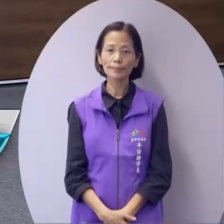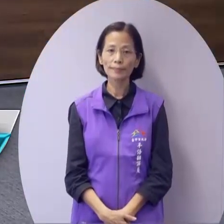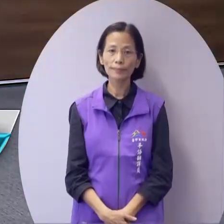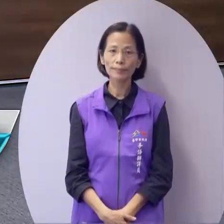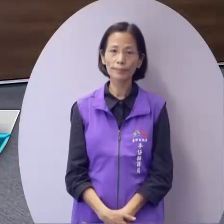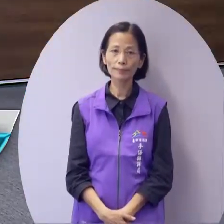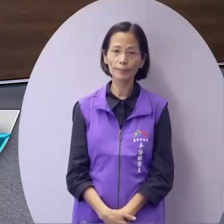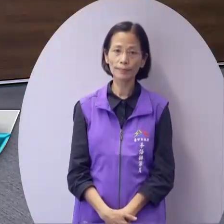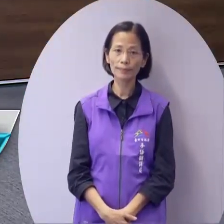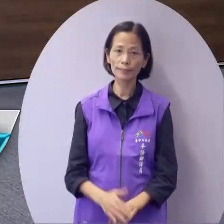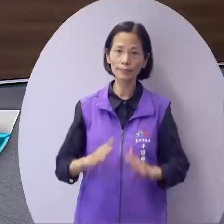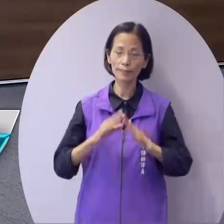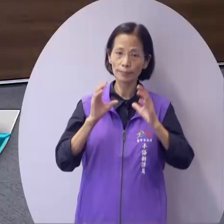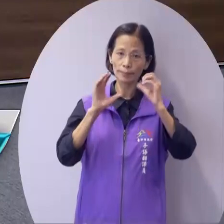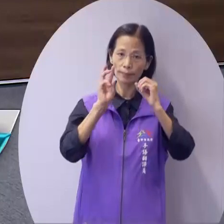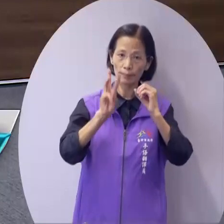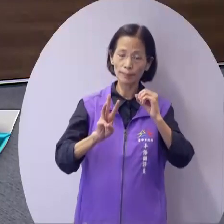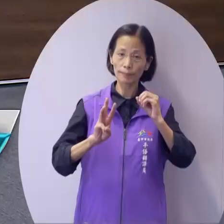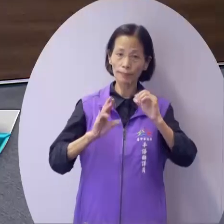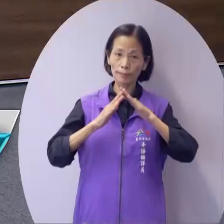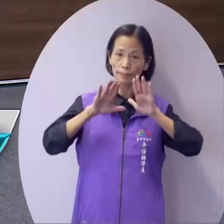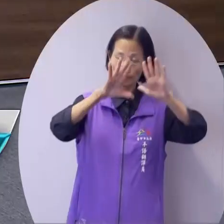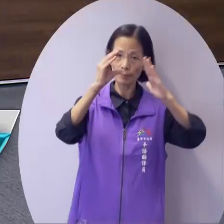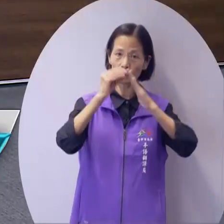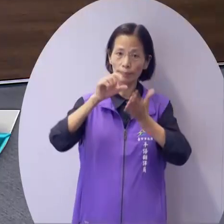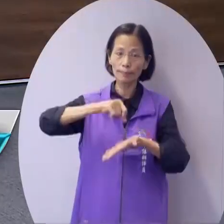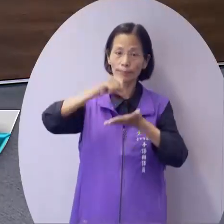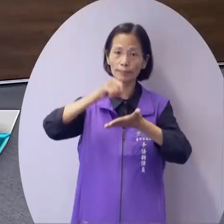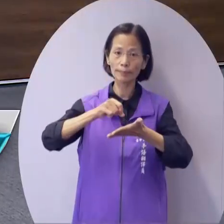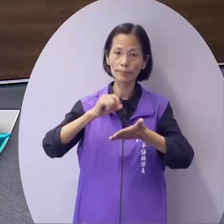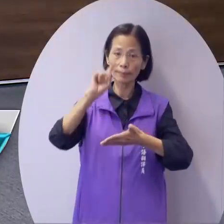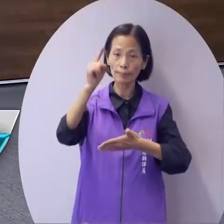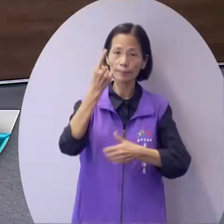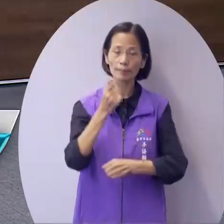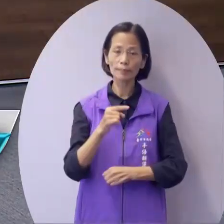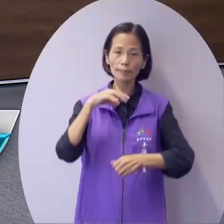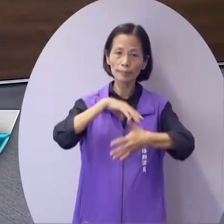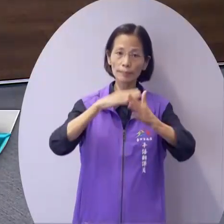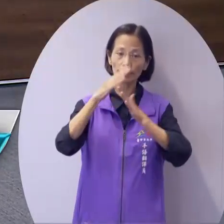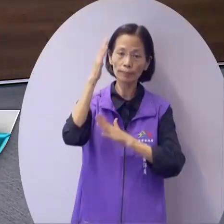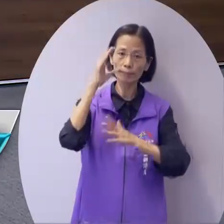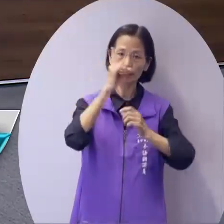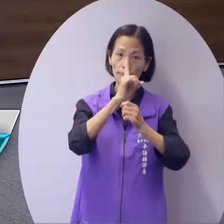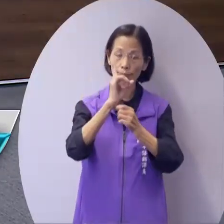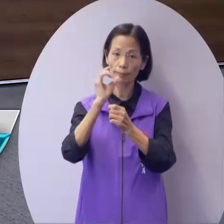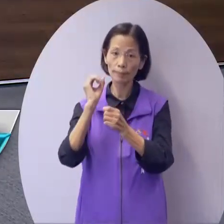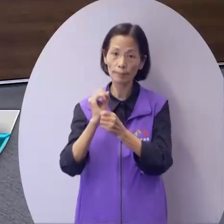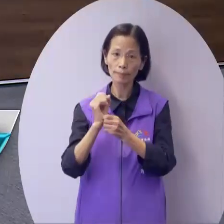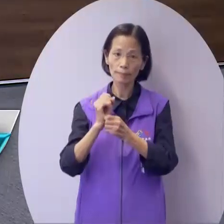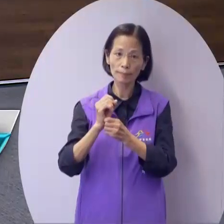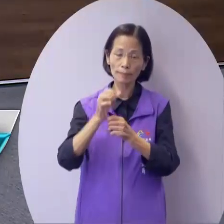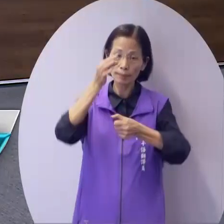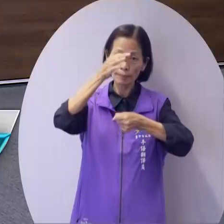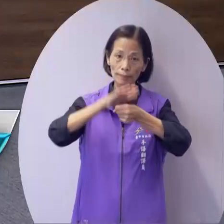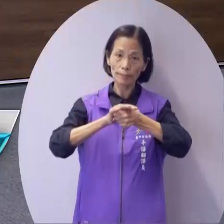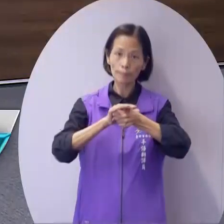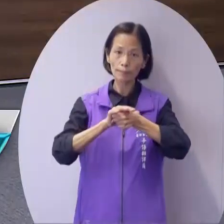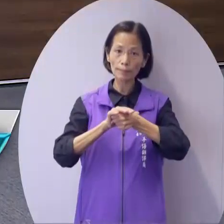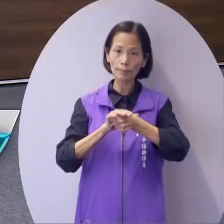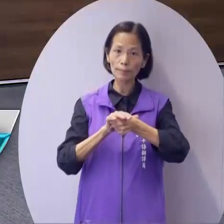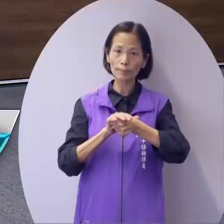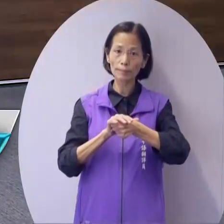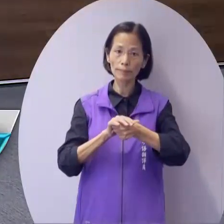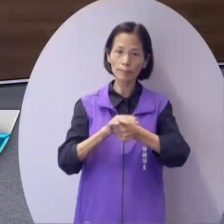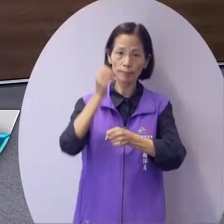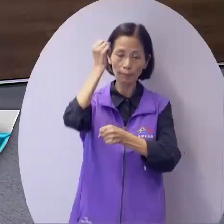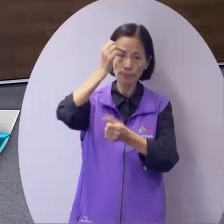案号都零三。提案机关都发局，案由内政部110年度全额补助本局住宅